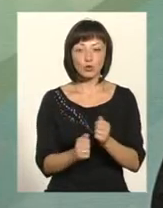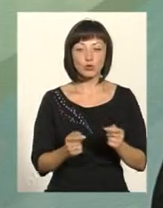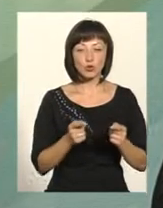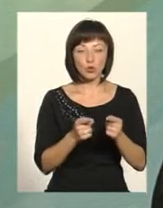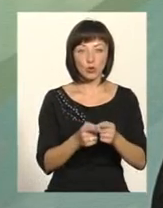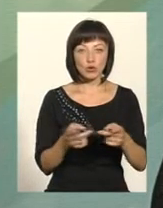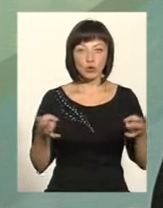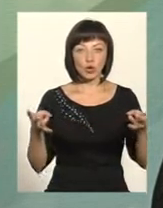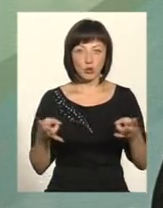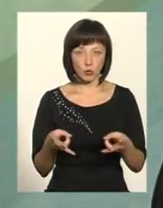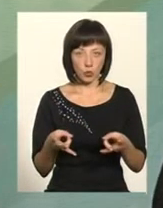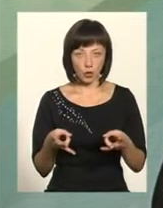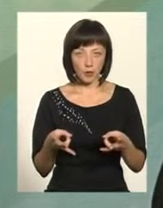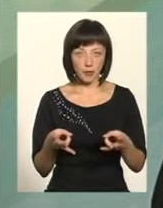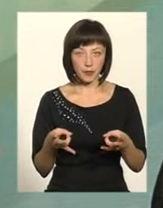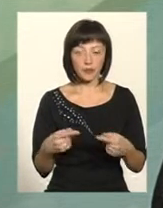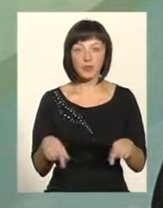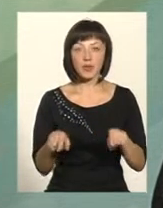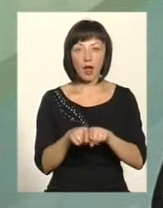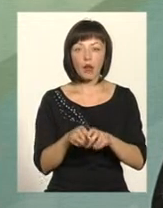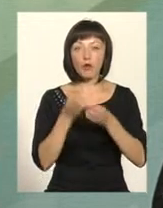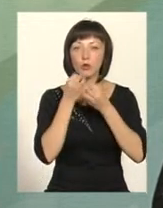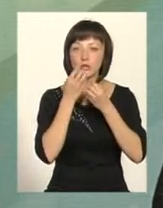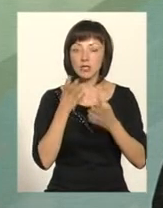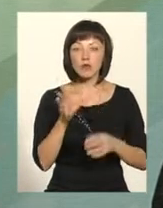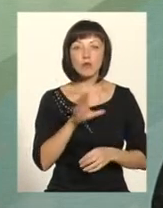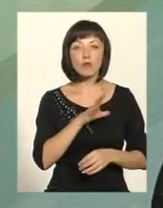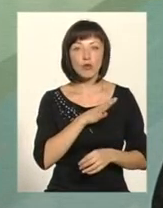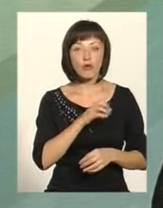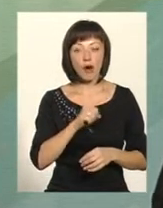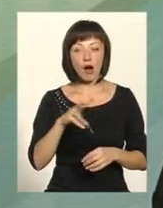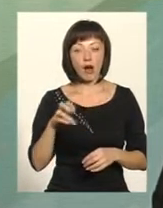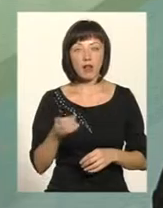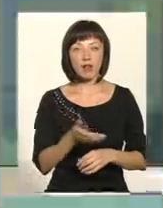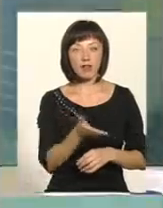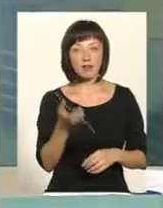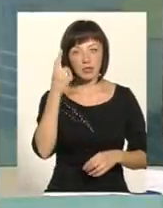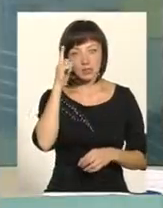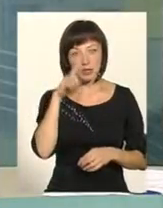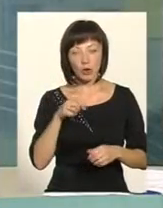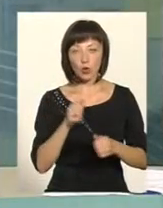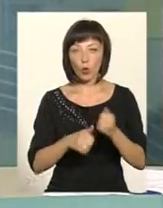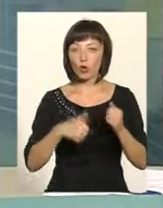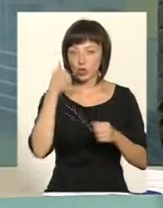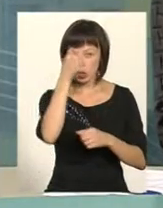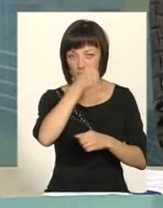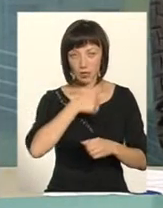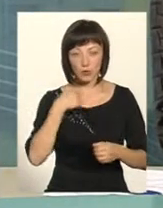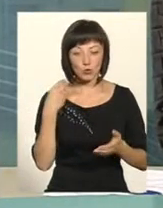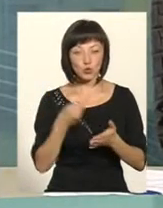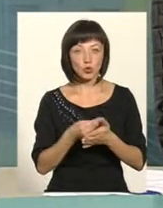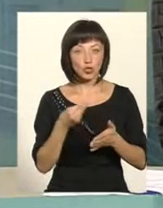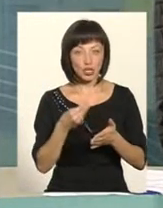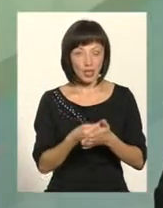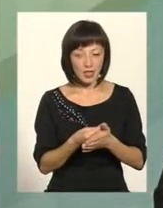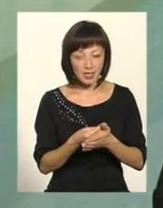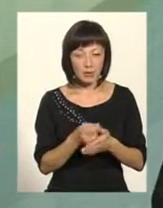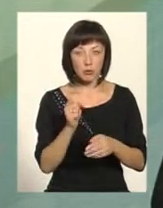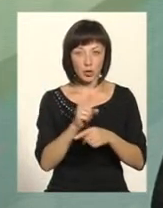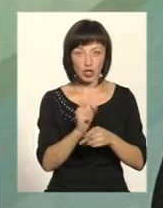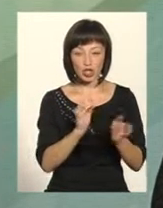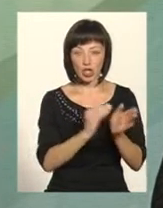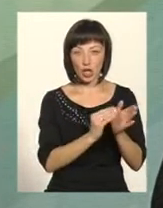лікарні потребує. От. Так що позитив, звичайно, був. Але ви знаєте, що... Але кожен рік бюджетні призначення різні. Різні, так. І вже